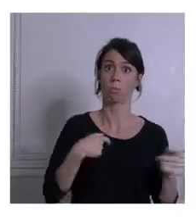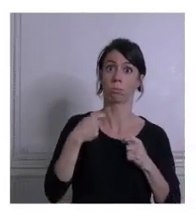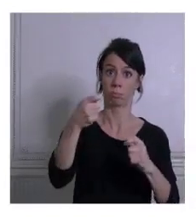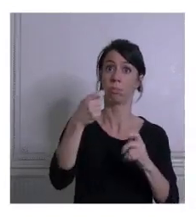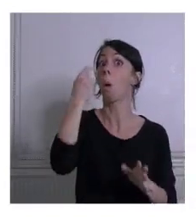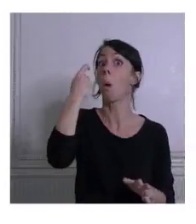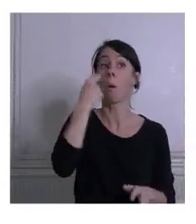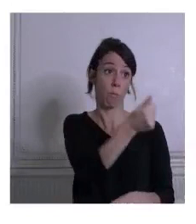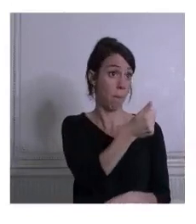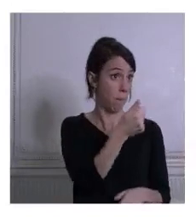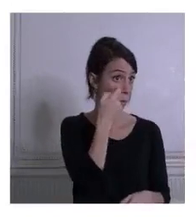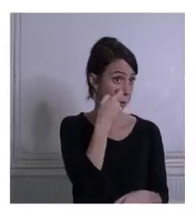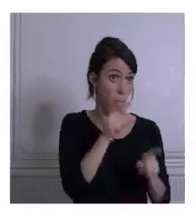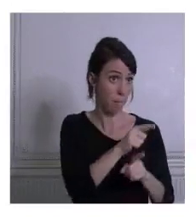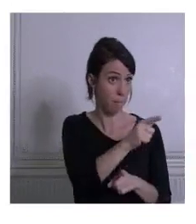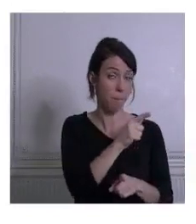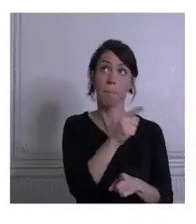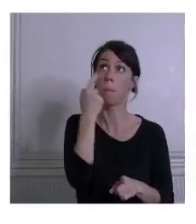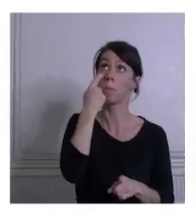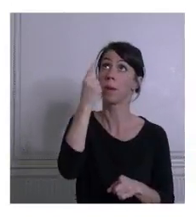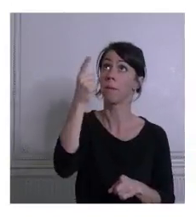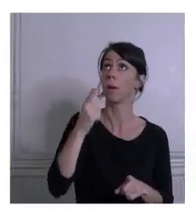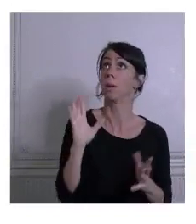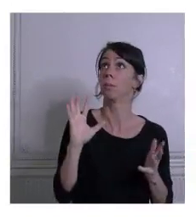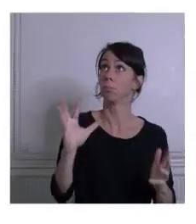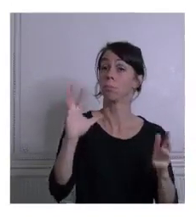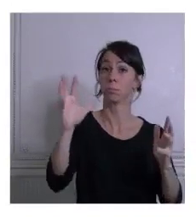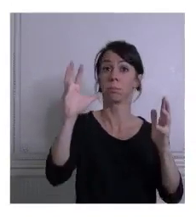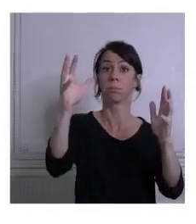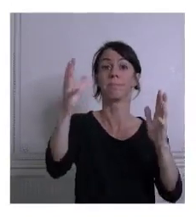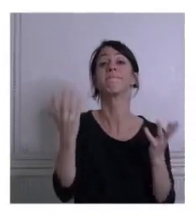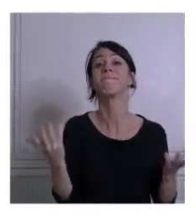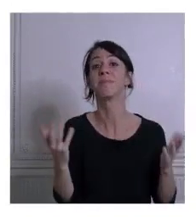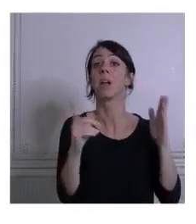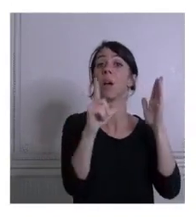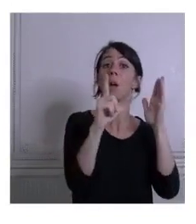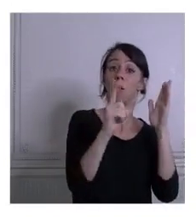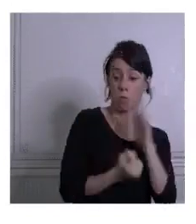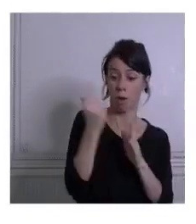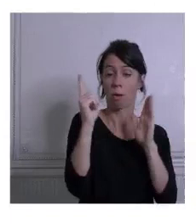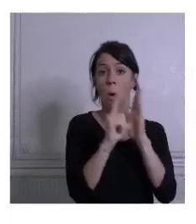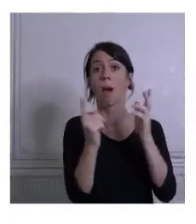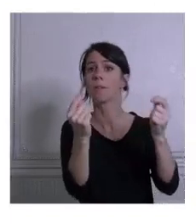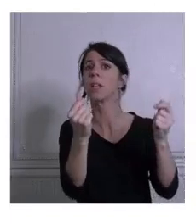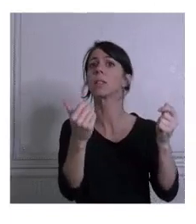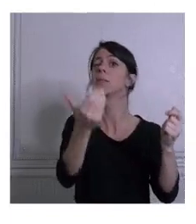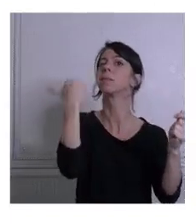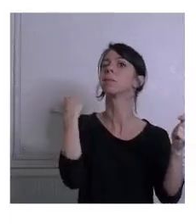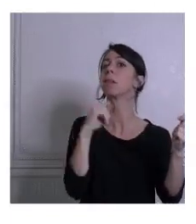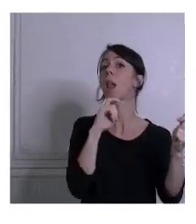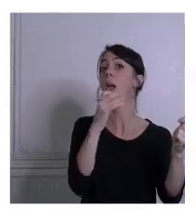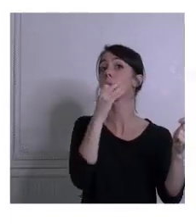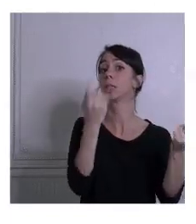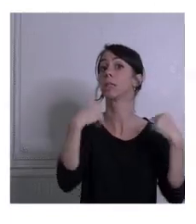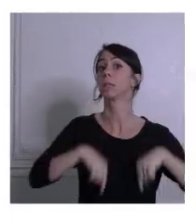Vous étiez agacé, je pense vraiment, hein, je vous le dis tel que je le pense, puisque nous avons des relations de confiance tous les deux, que ce sujet-là, en tout cas dans les